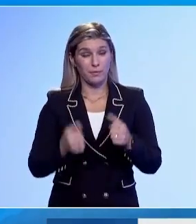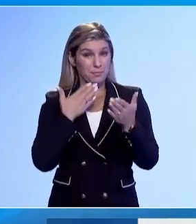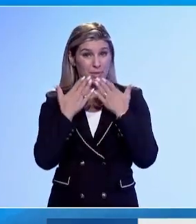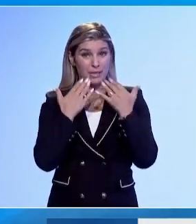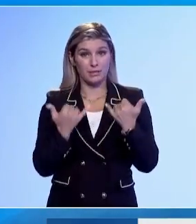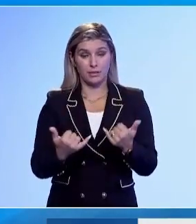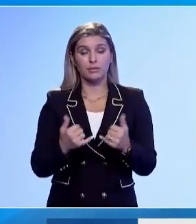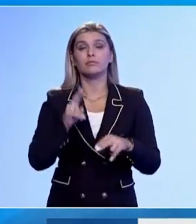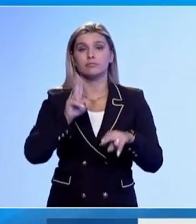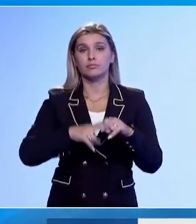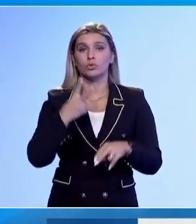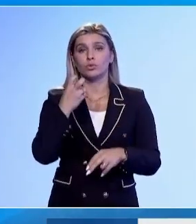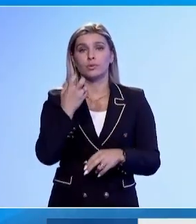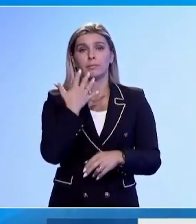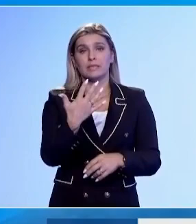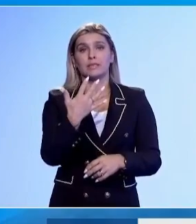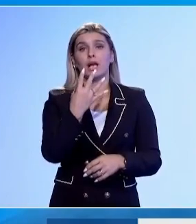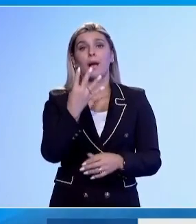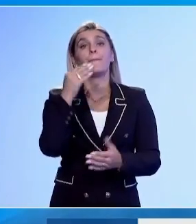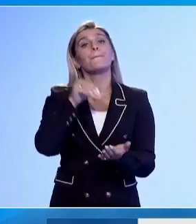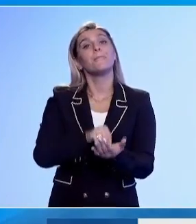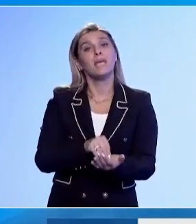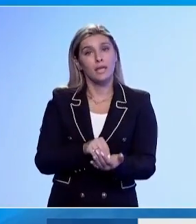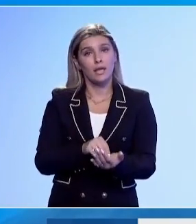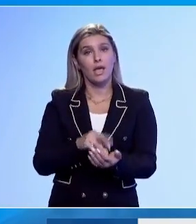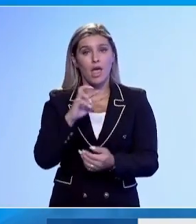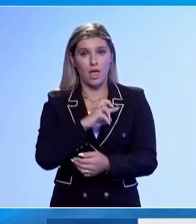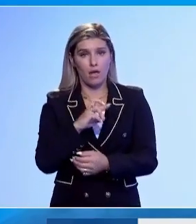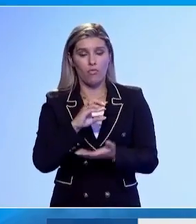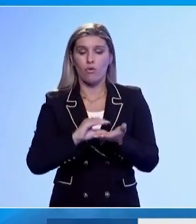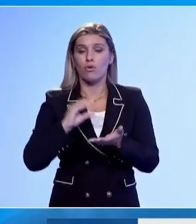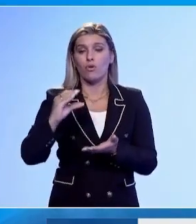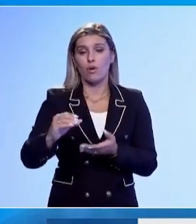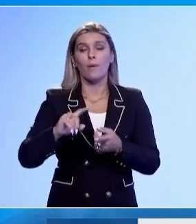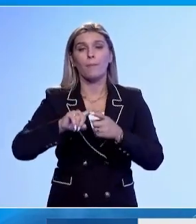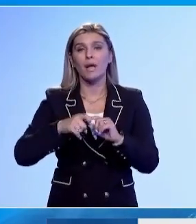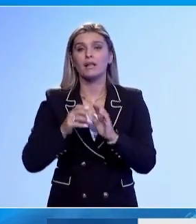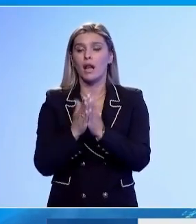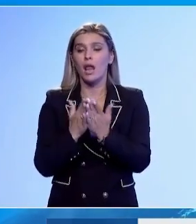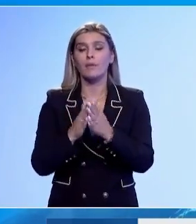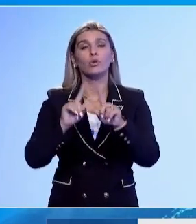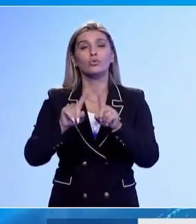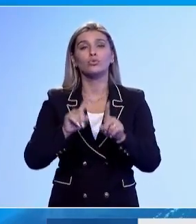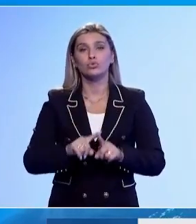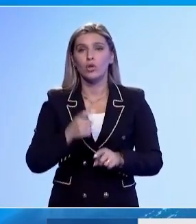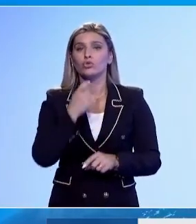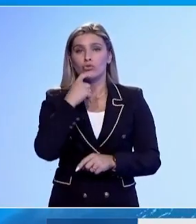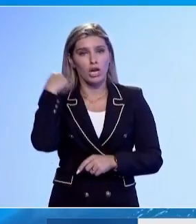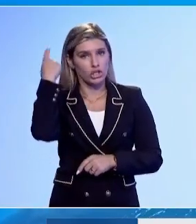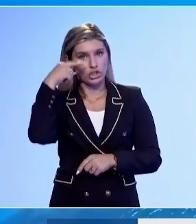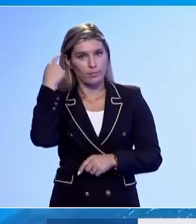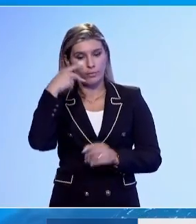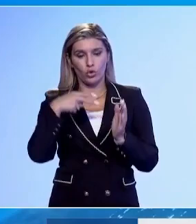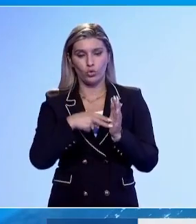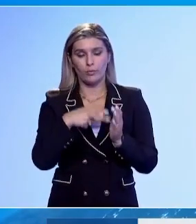mbi 254.000 euro për Luginën e Preshevës për pajisje me tekste mësimore në gjuhën shqipe për vitin